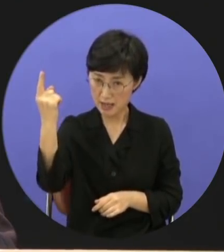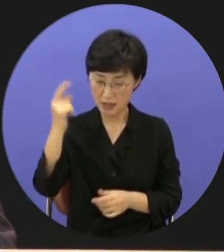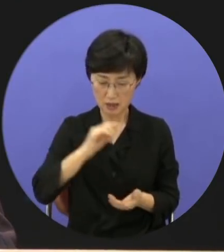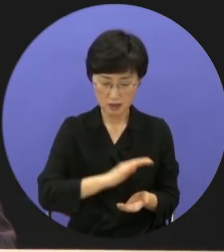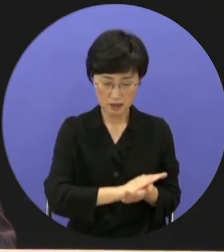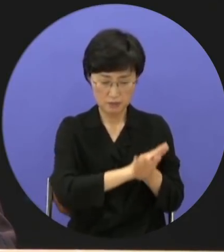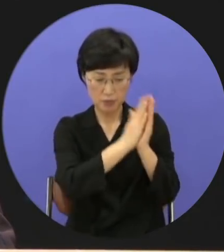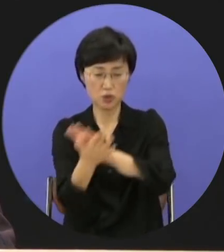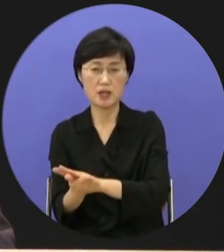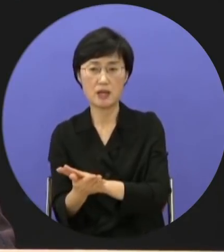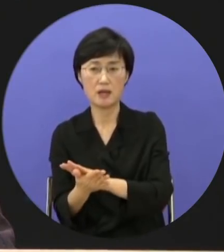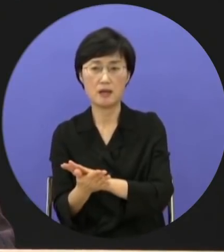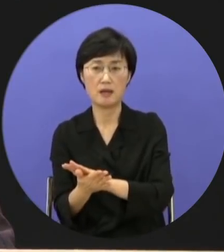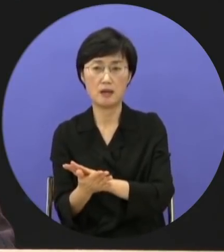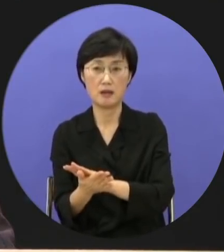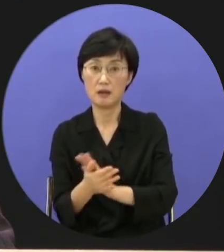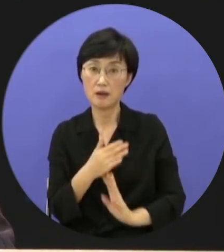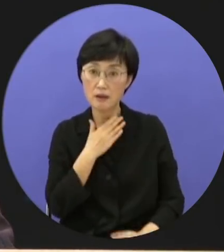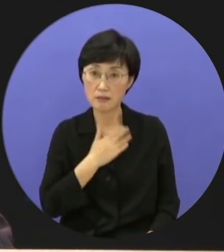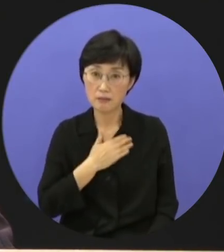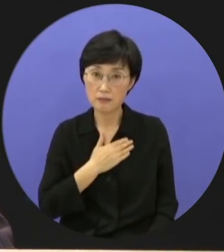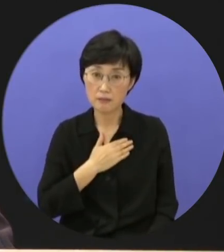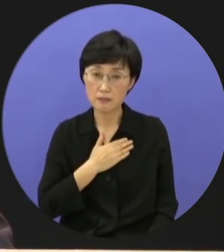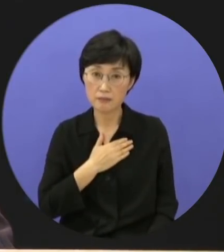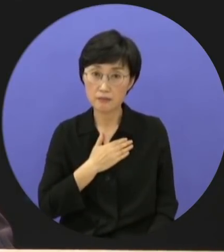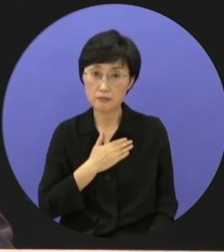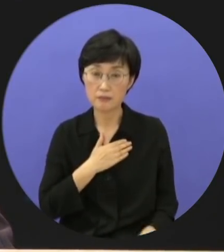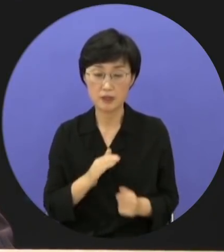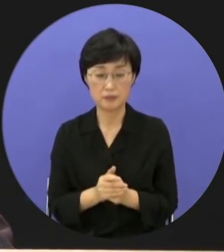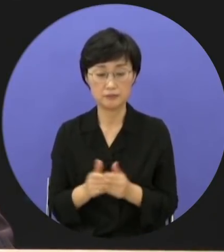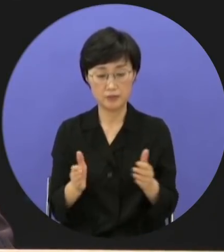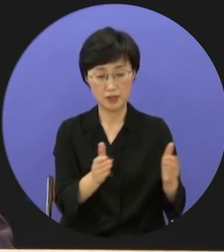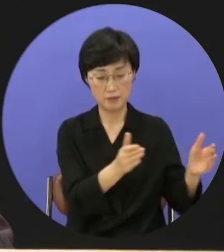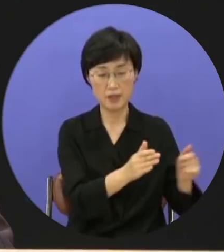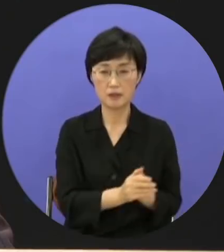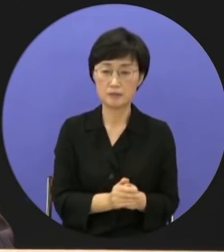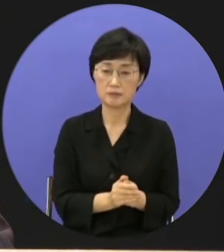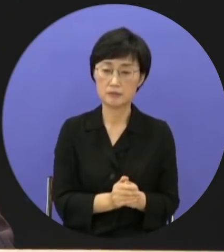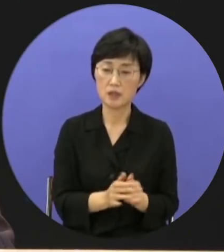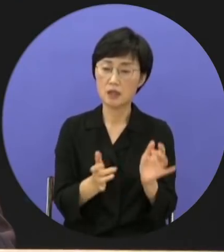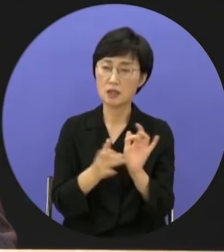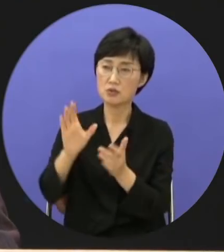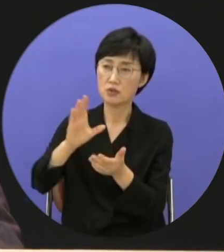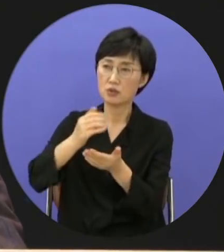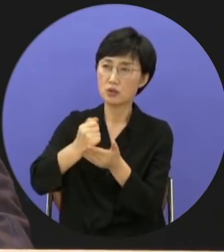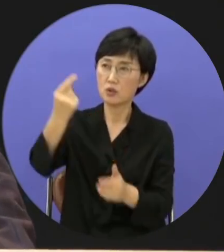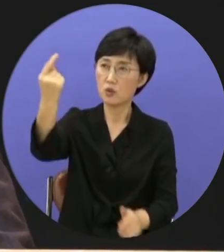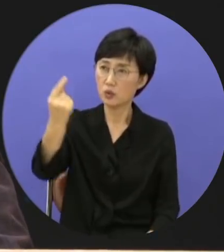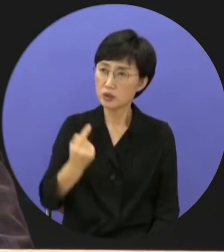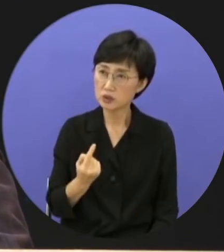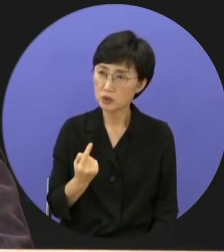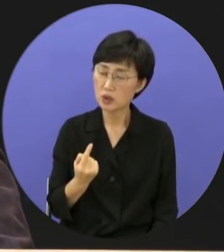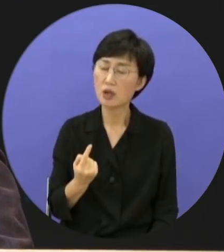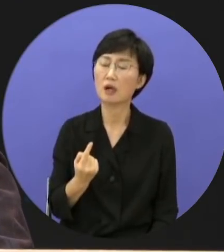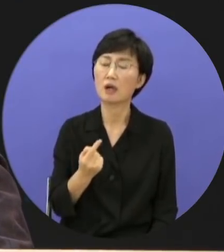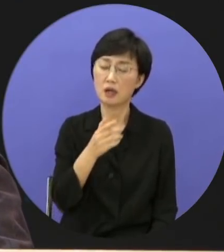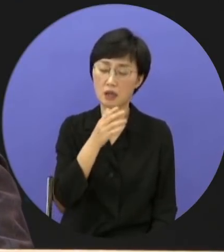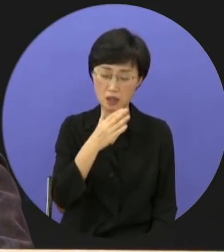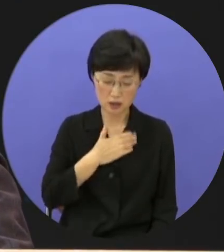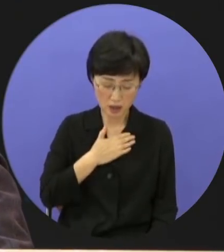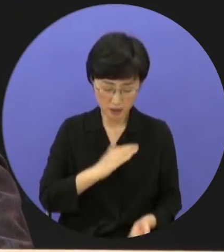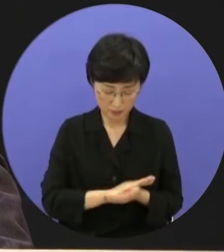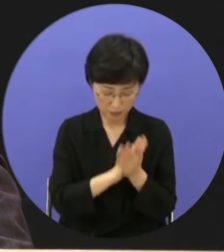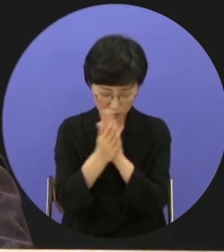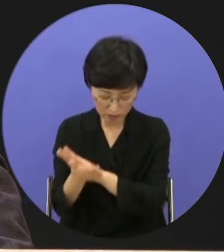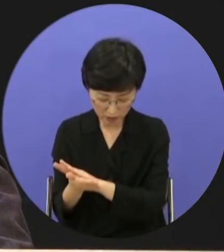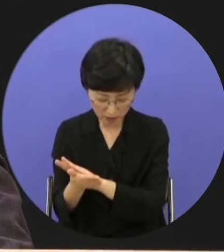When your life is transformed. 안 그러면 내가 너무 어렵게 계속 살다 가야 돼요. Otherwise, you'll continue to have suffering until the end of your